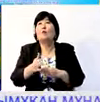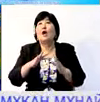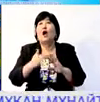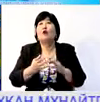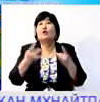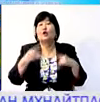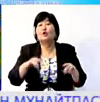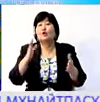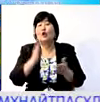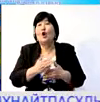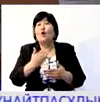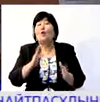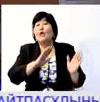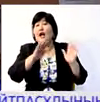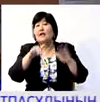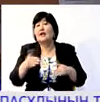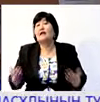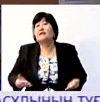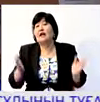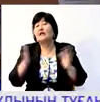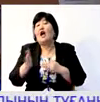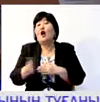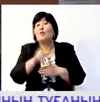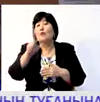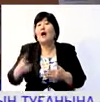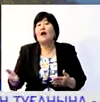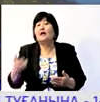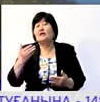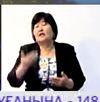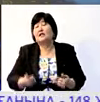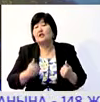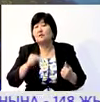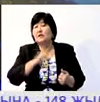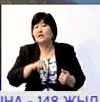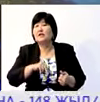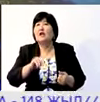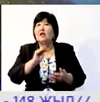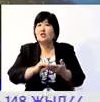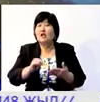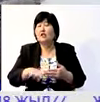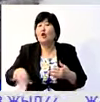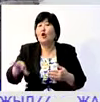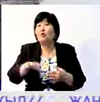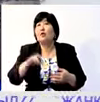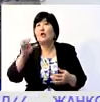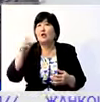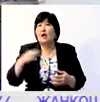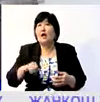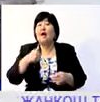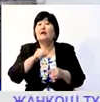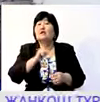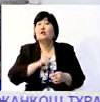дүниеге келген. Содан болар теңіз тағдыры, балықшылардың тынымсыз тіршілігі туралы жиі жазады. Айдын өлкенің төл перзенті алғаш еңбек